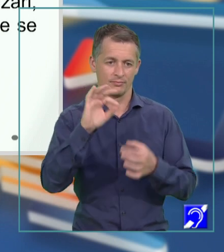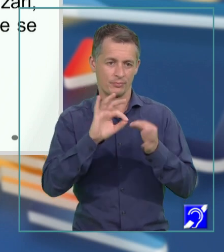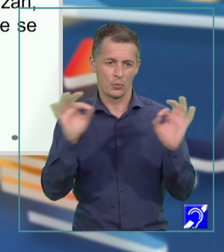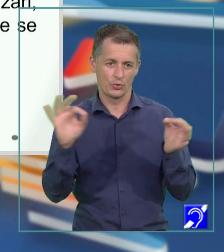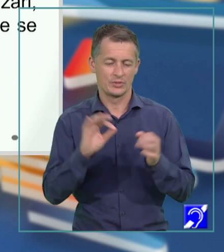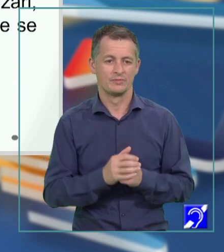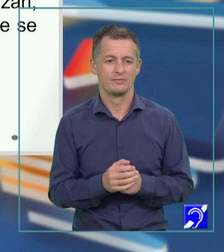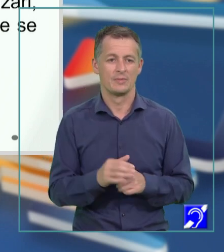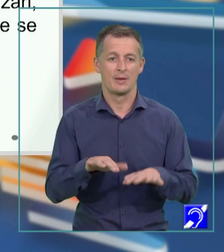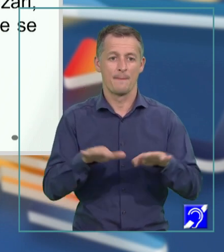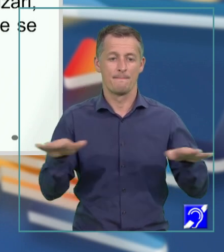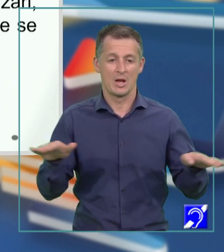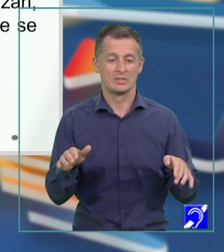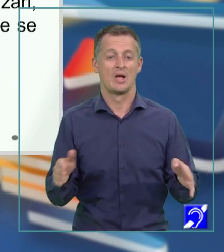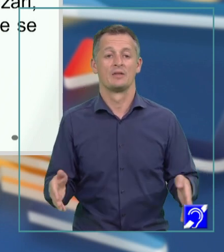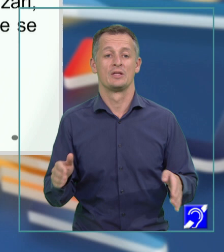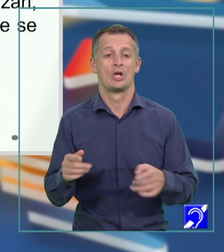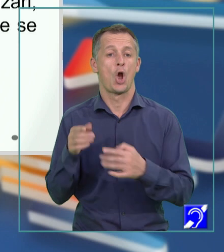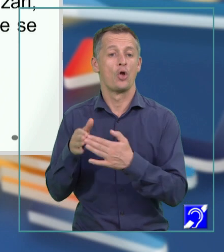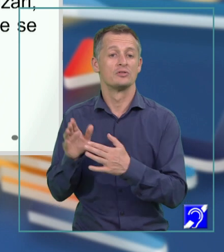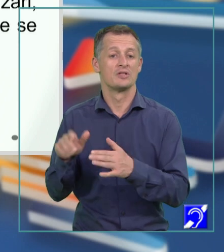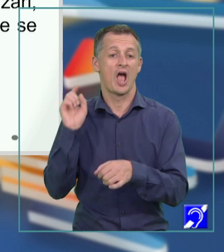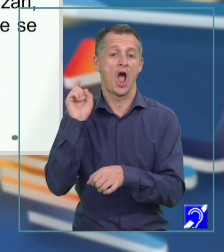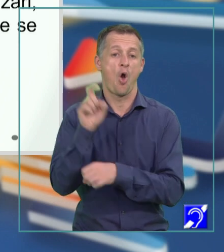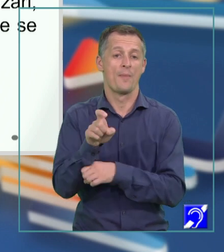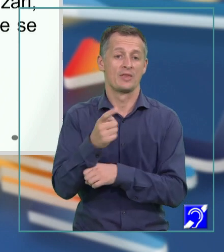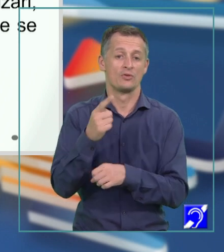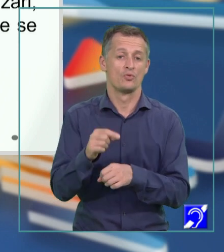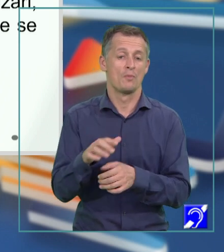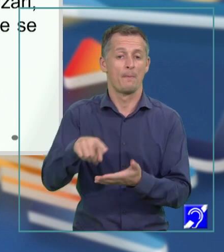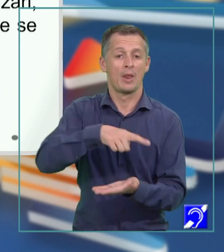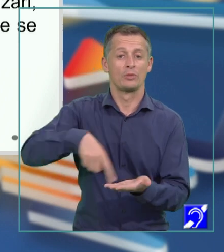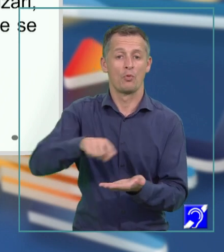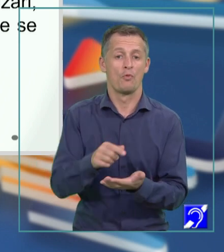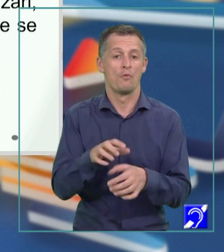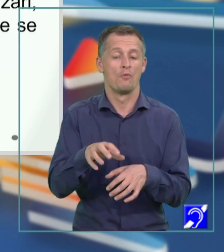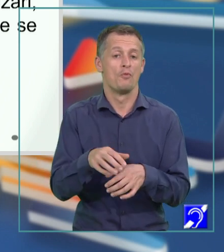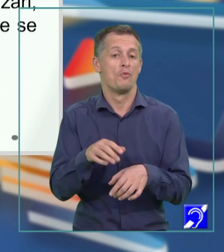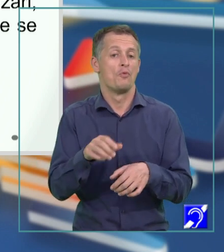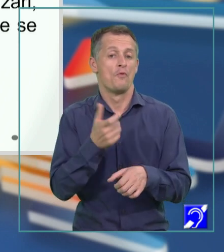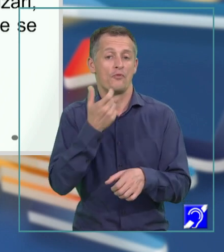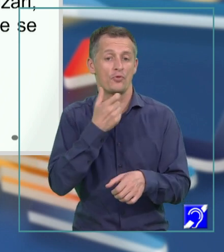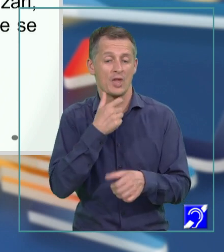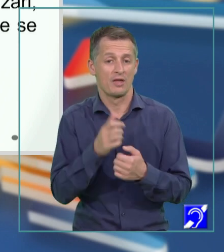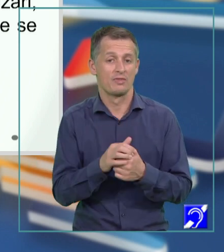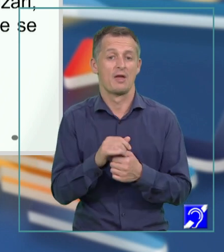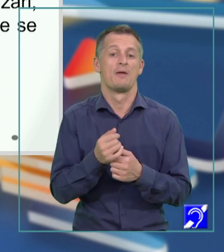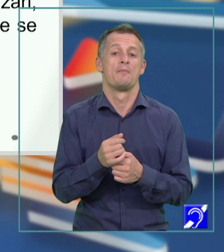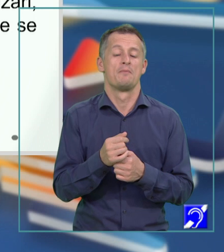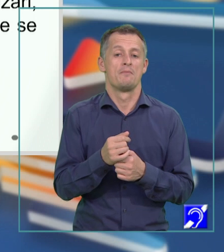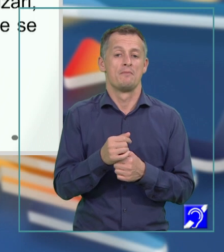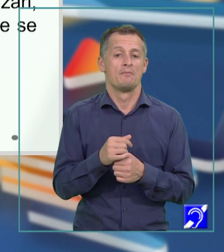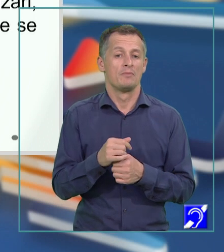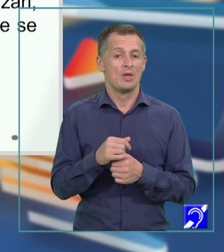colț a comandat un platou cu fructe de mare. A pus farfuriile pe masă. A organizat o masă mare în